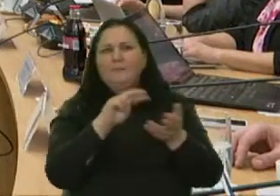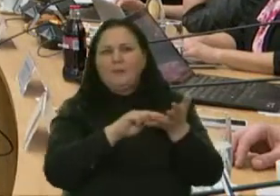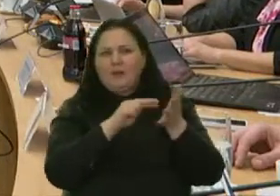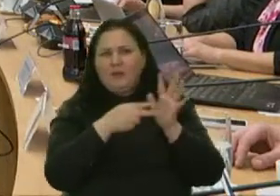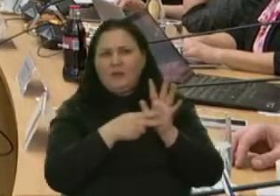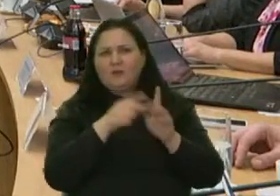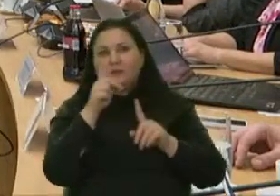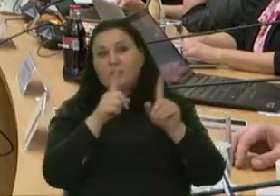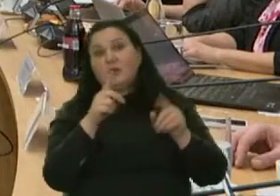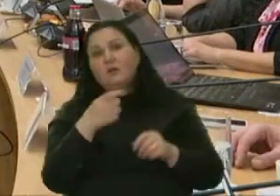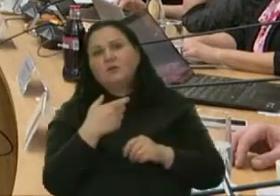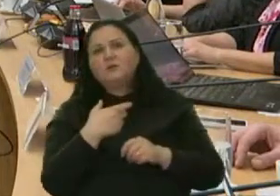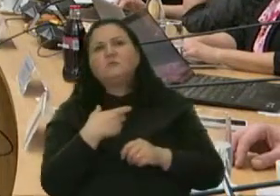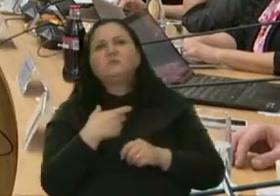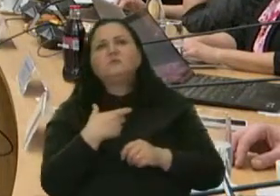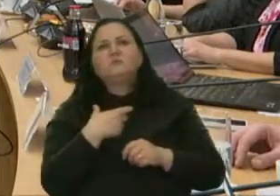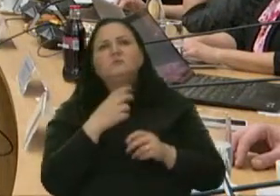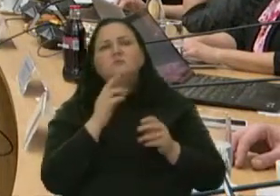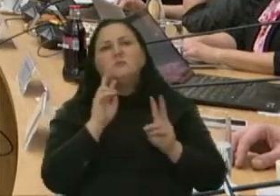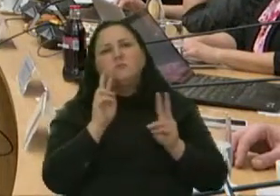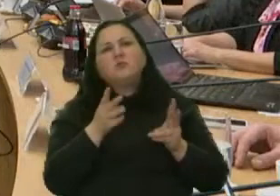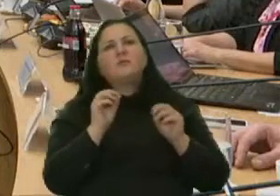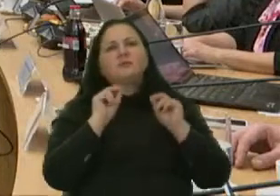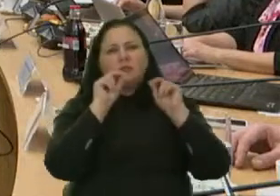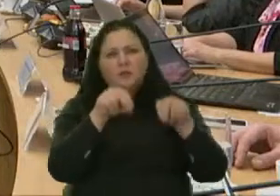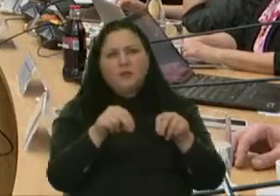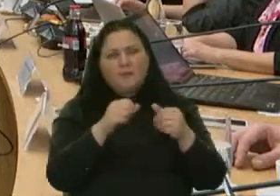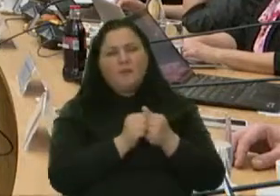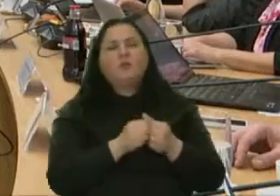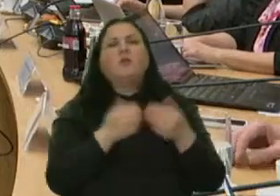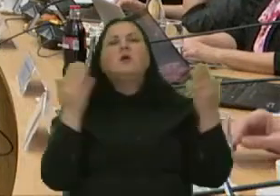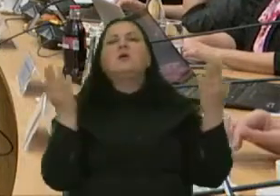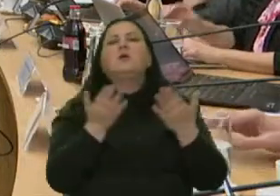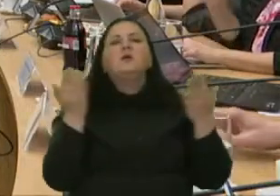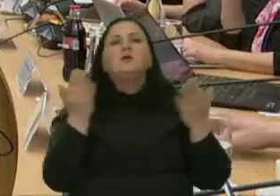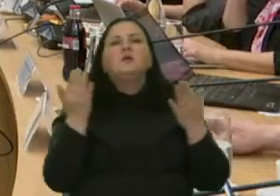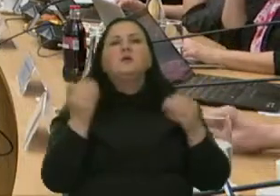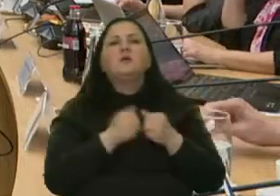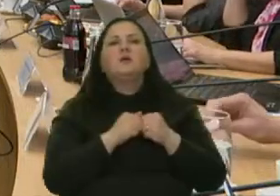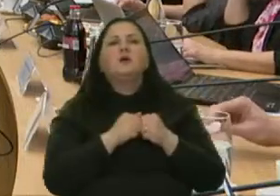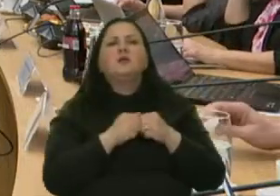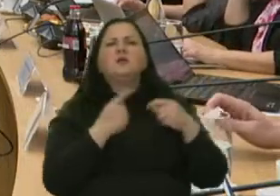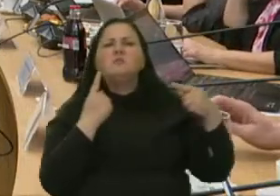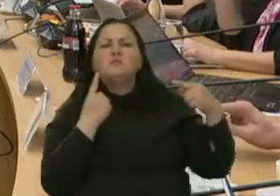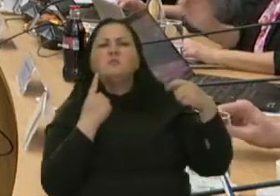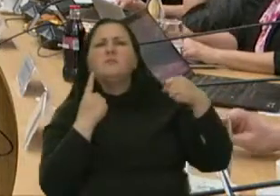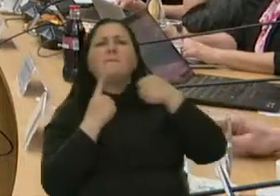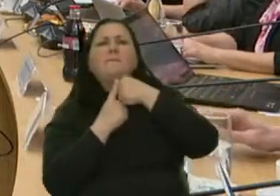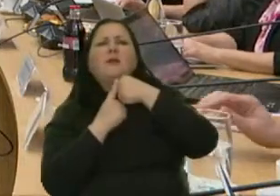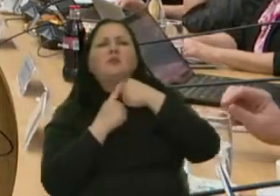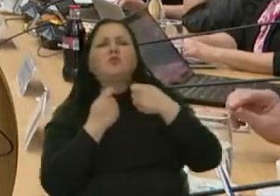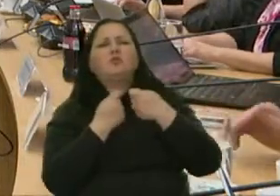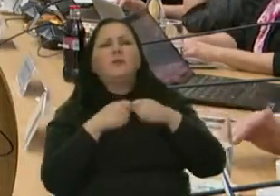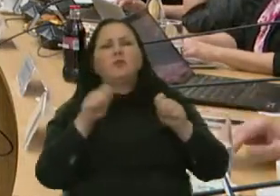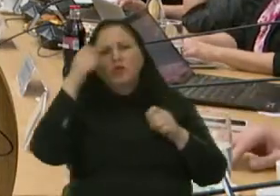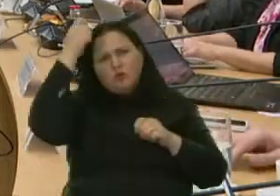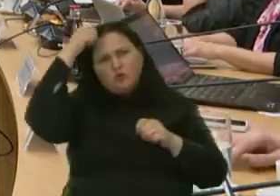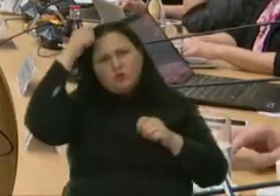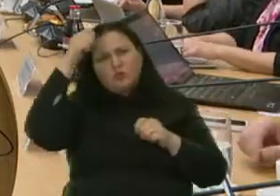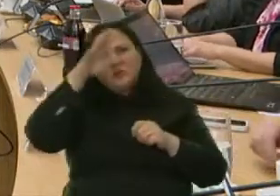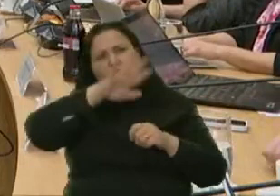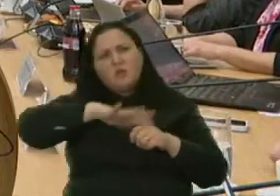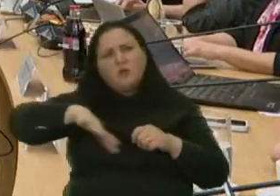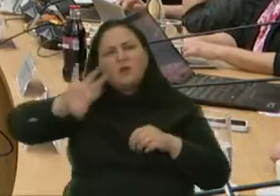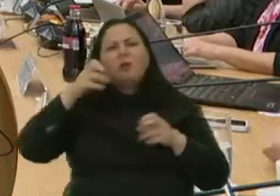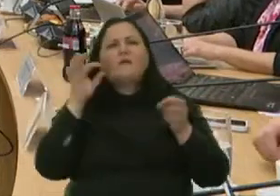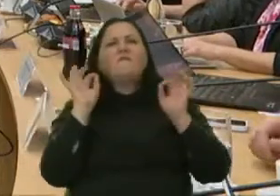dacă va f va fi cazul să le depun care impactează pe toți cetățenii din Cluj Napoca și împrejurimi care